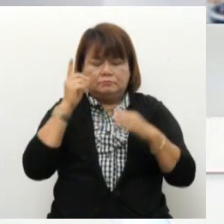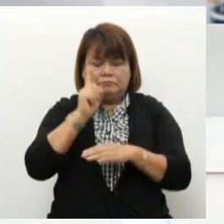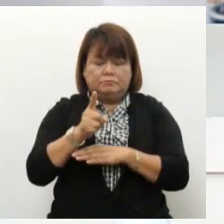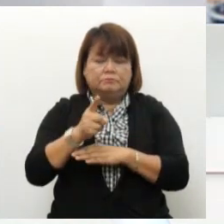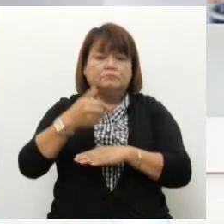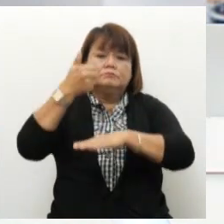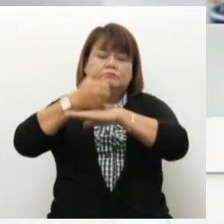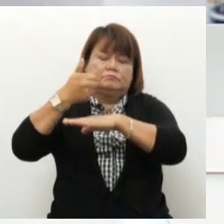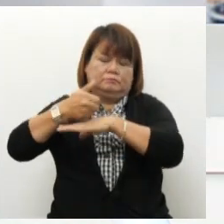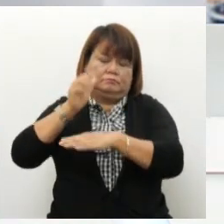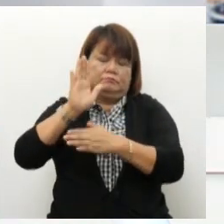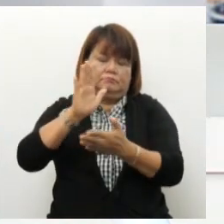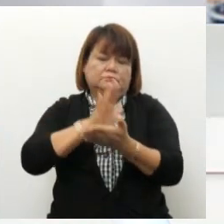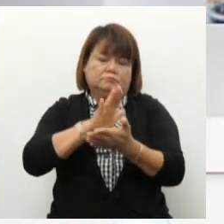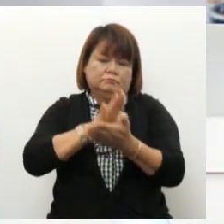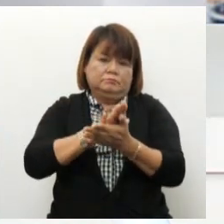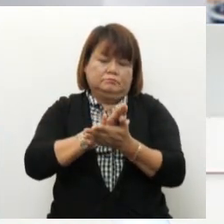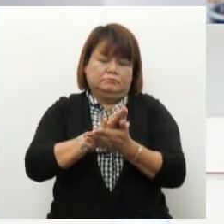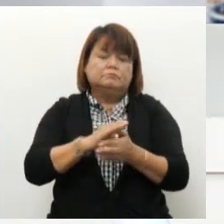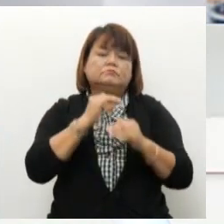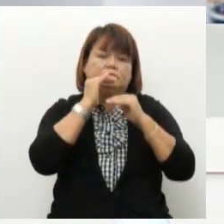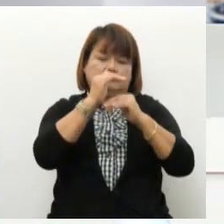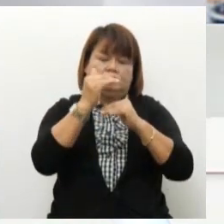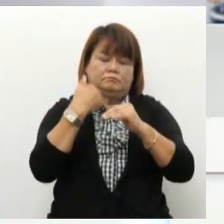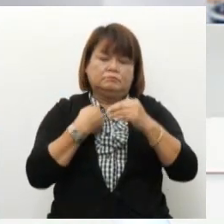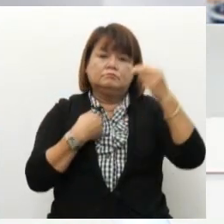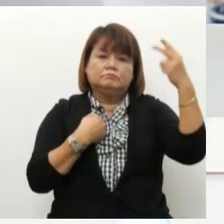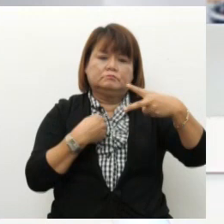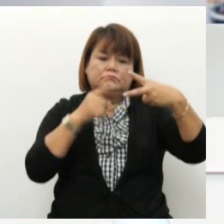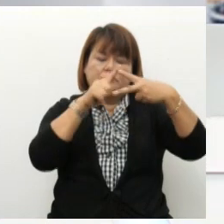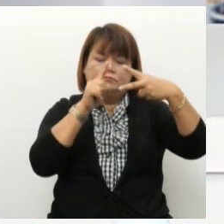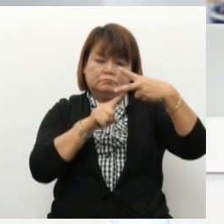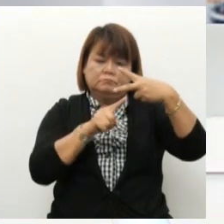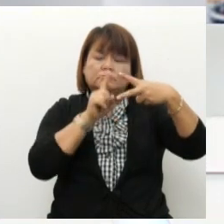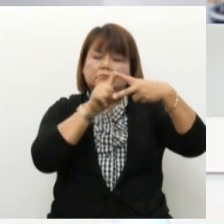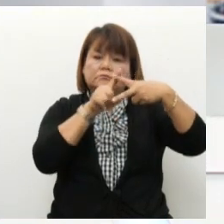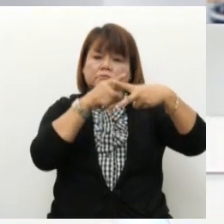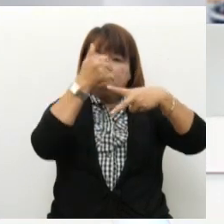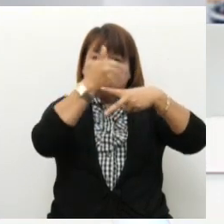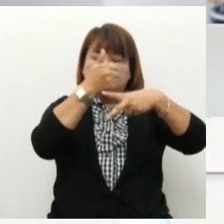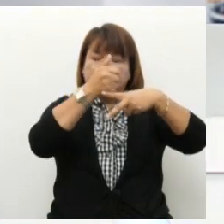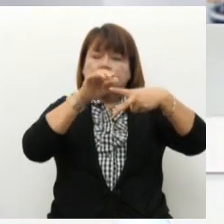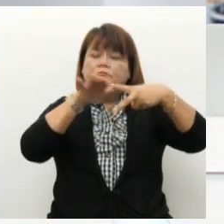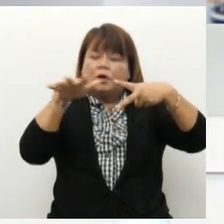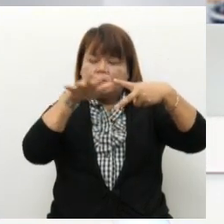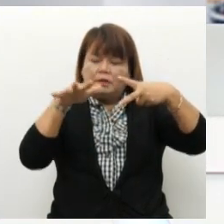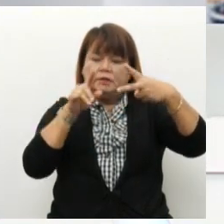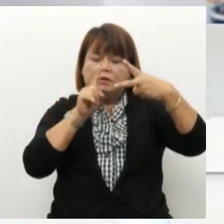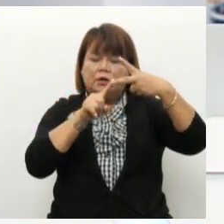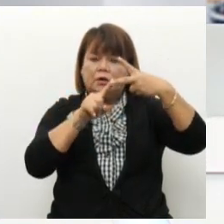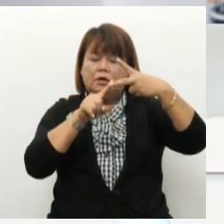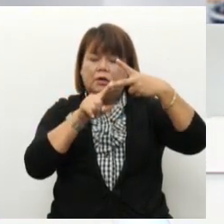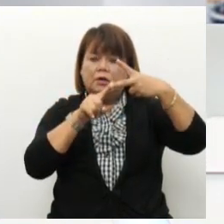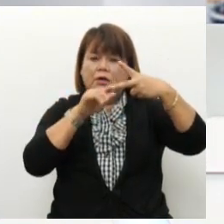ซึ่งในขณะเดียวกันนี้เรามีเกณฑ์2เกณฑ์ที่คู่ขนานกันไปก็คือเกณฑ์ปกตินะครับกับเกณ